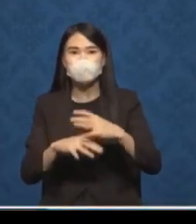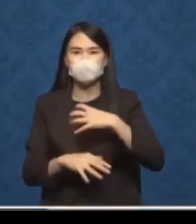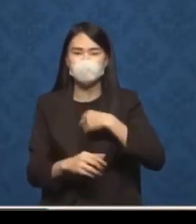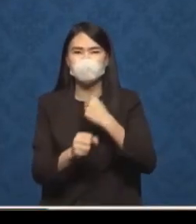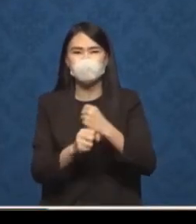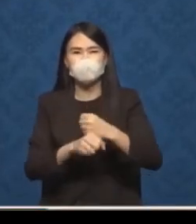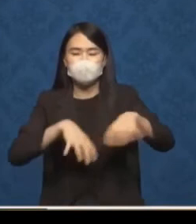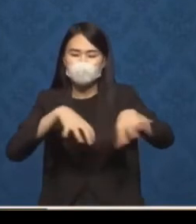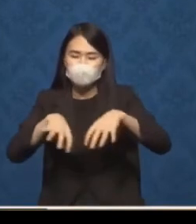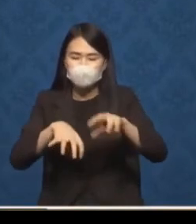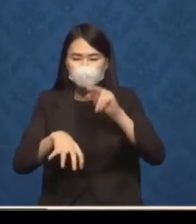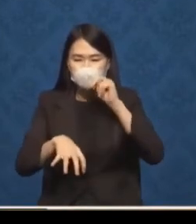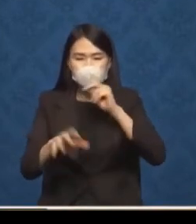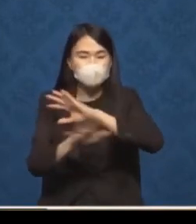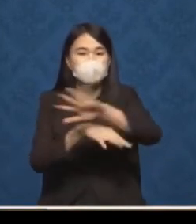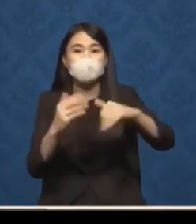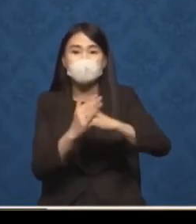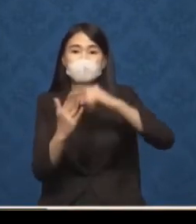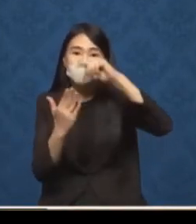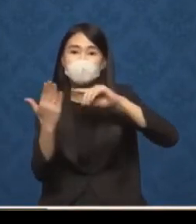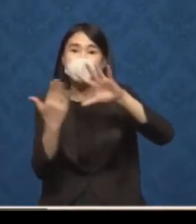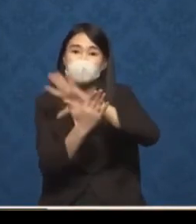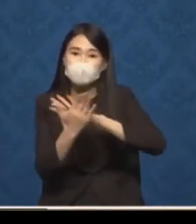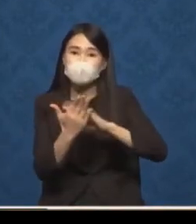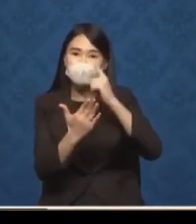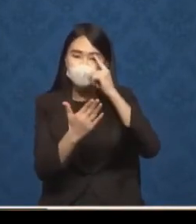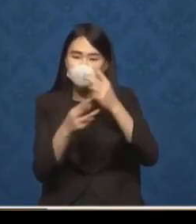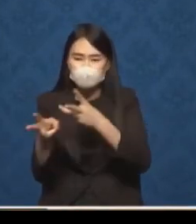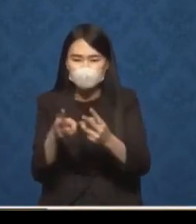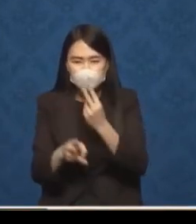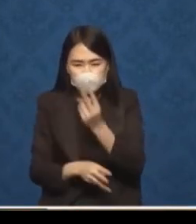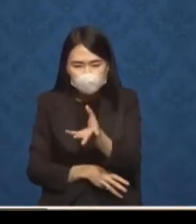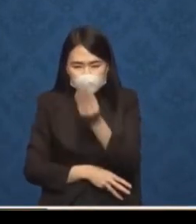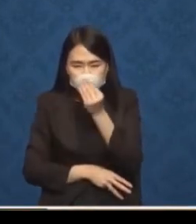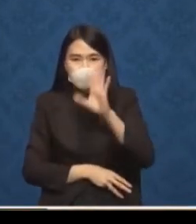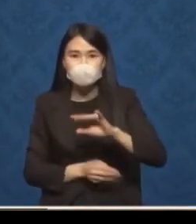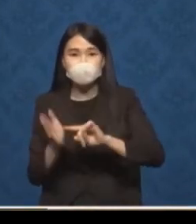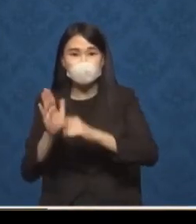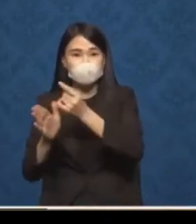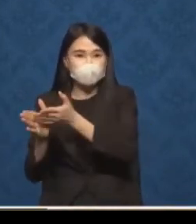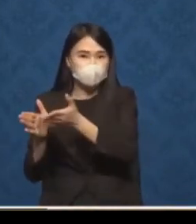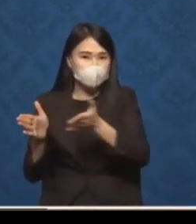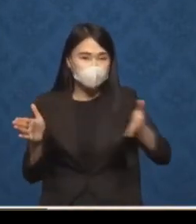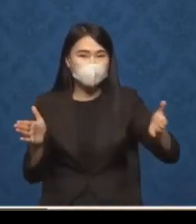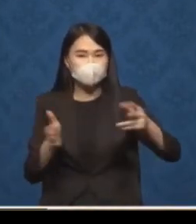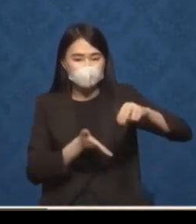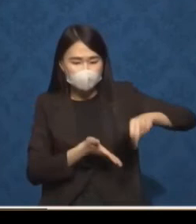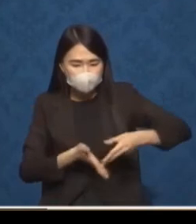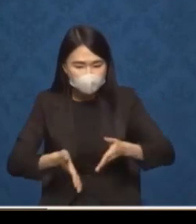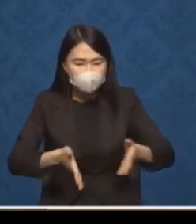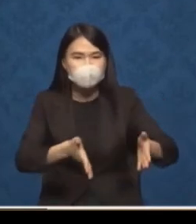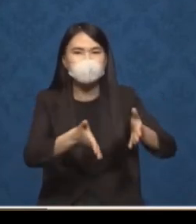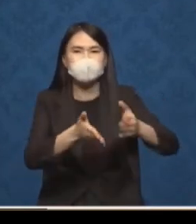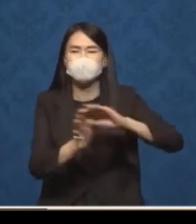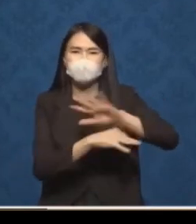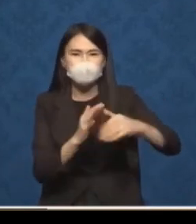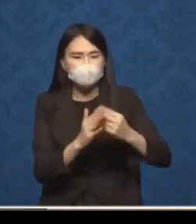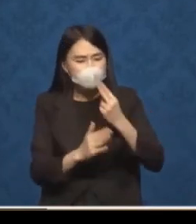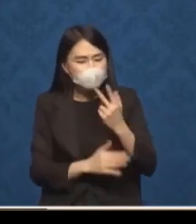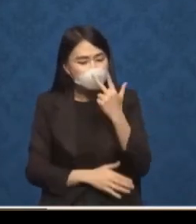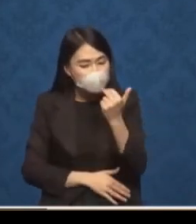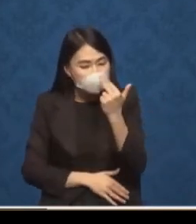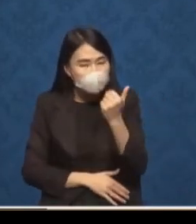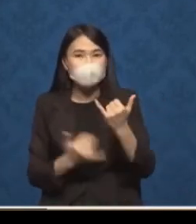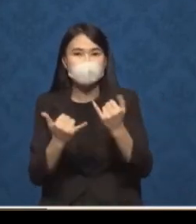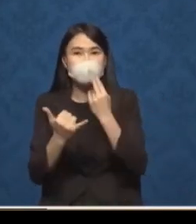ดการลุ่มน้ำทั้งลุ่มน้ำและก็ตั้งแต่ต้นน้ำกลางน้ำปลายน้ำเ